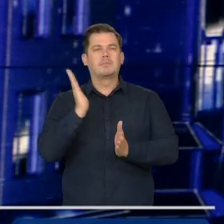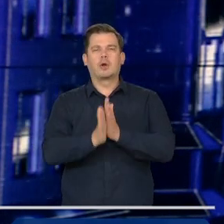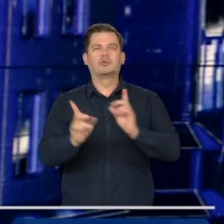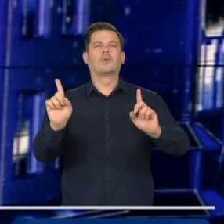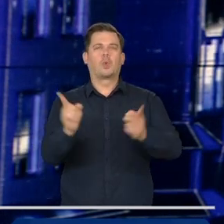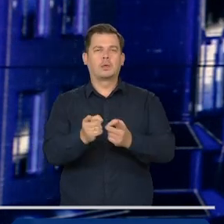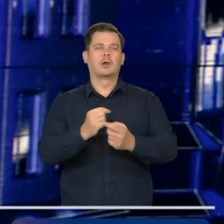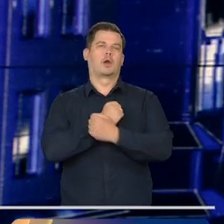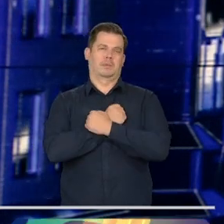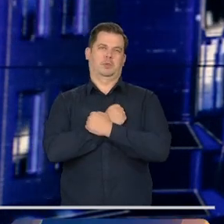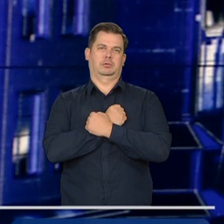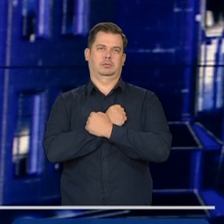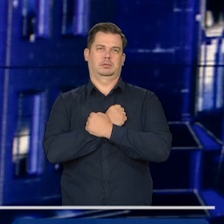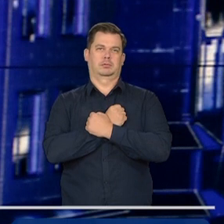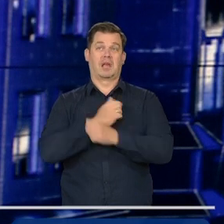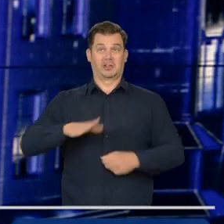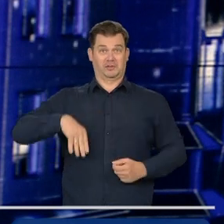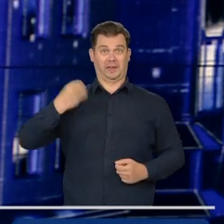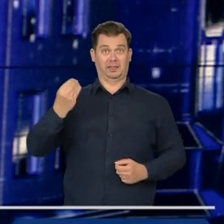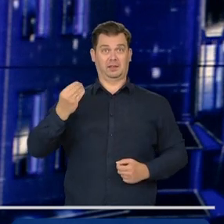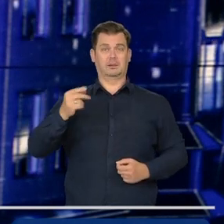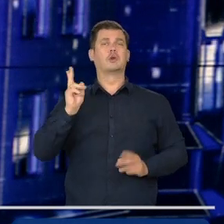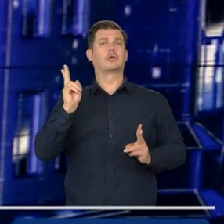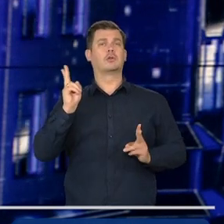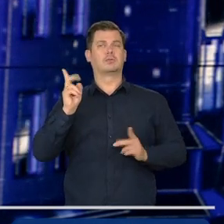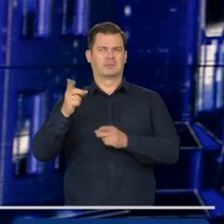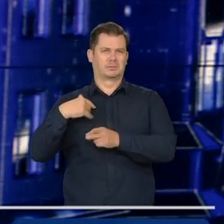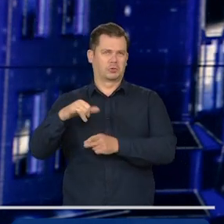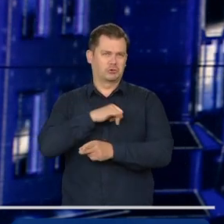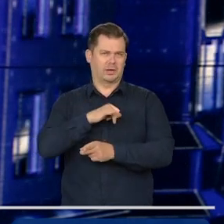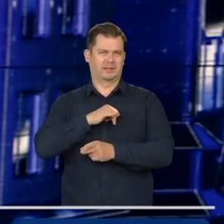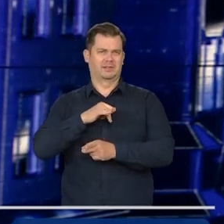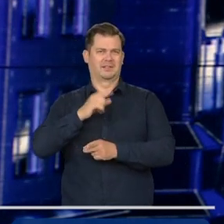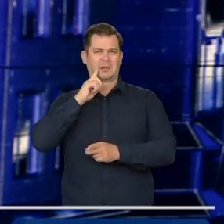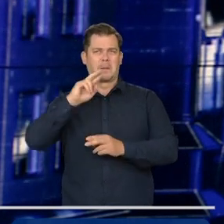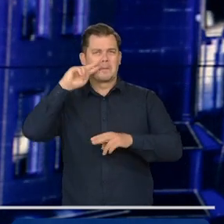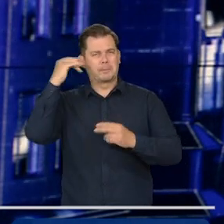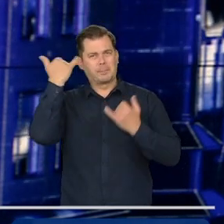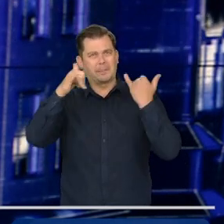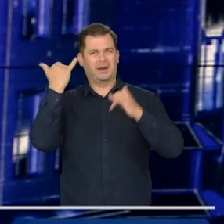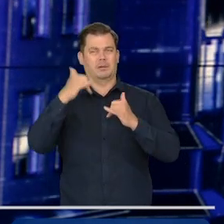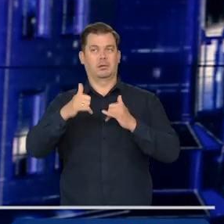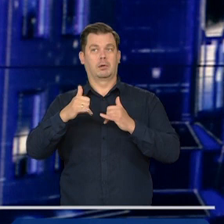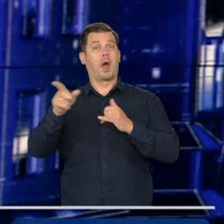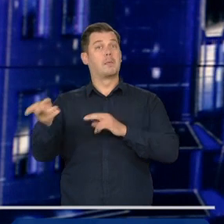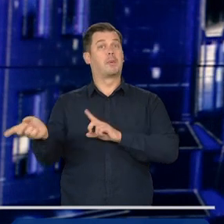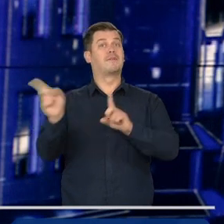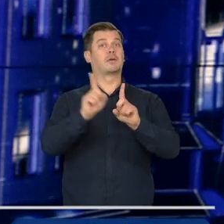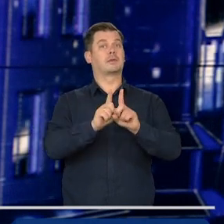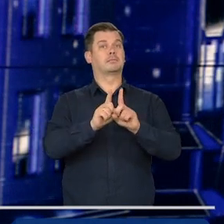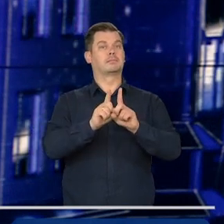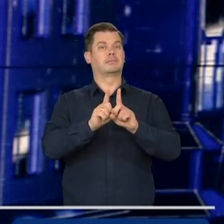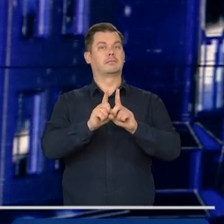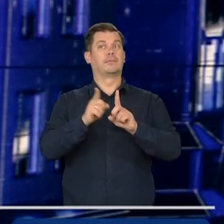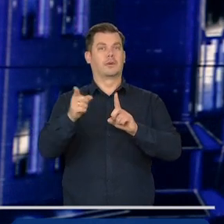bo tak naprawdę ci święci, czym się oni wyróżniali? Oni nieraz grzeszyli, upadali, odchodzili, ale wracali. Dla mnie jest